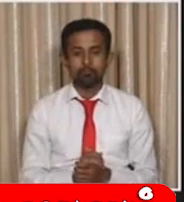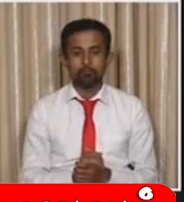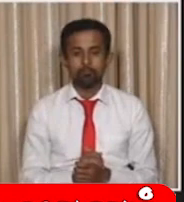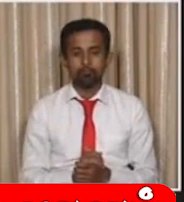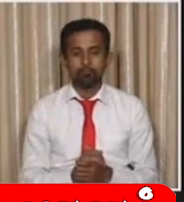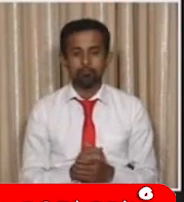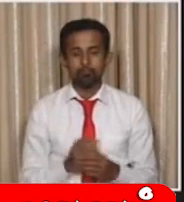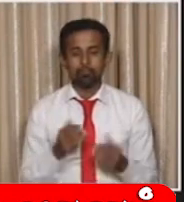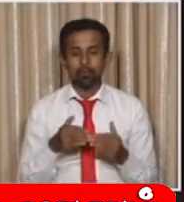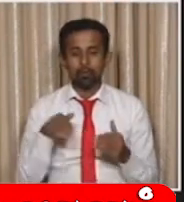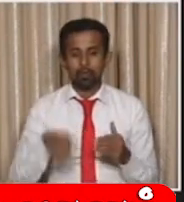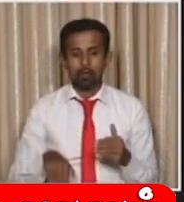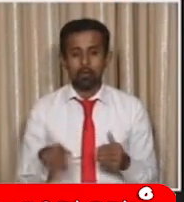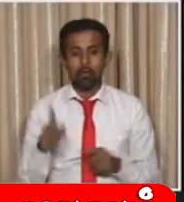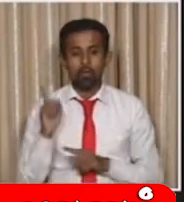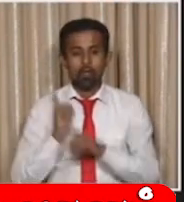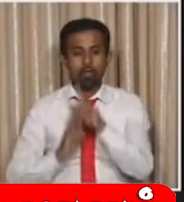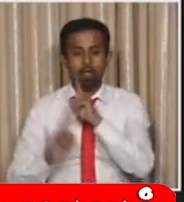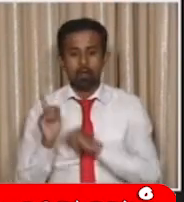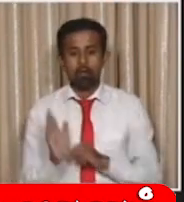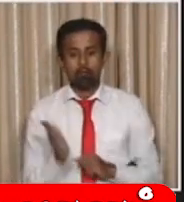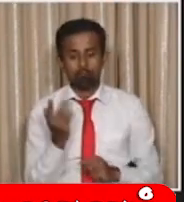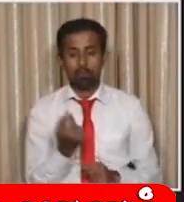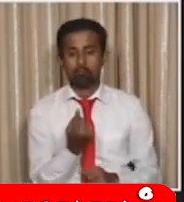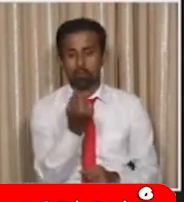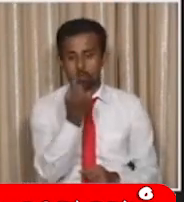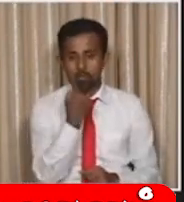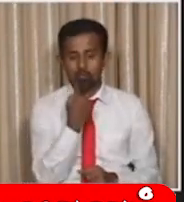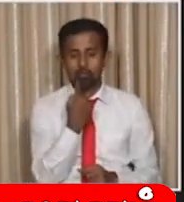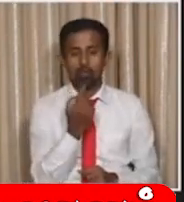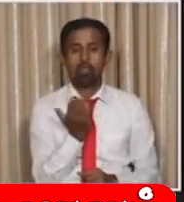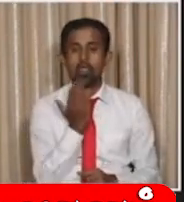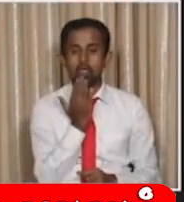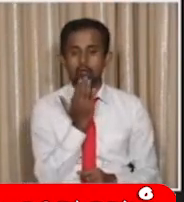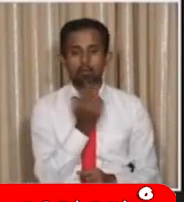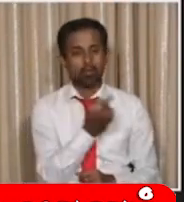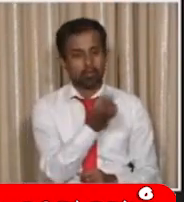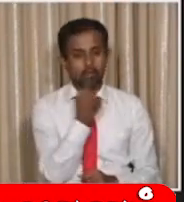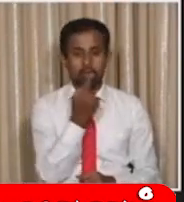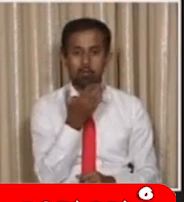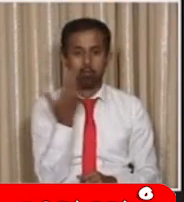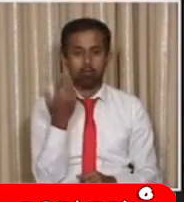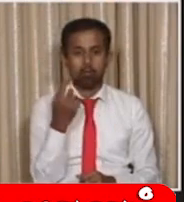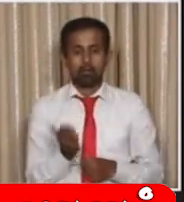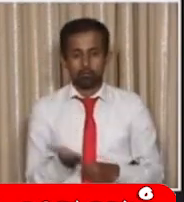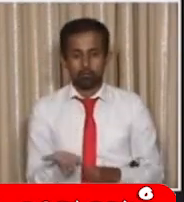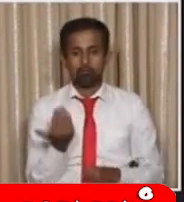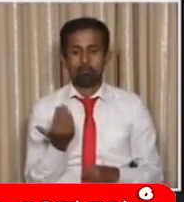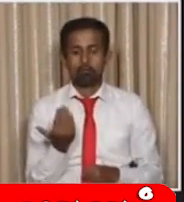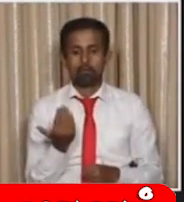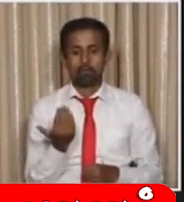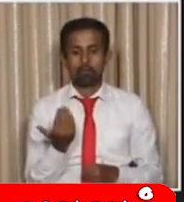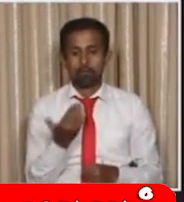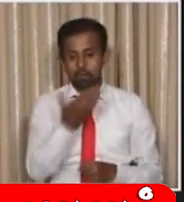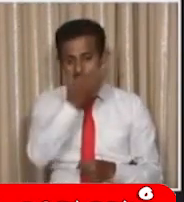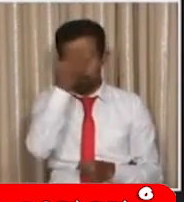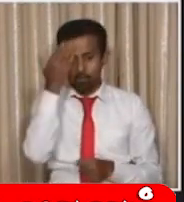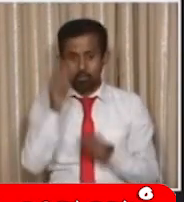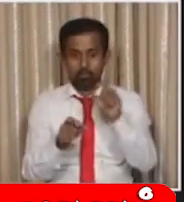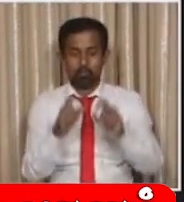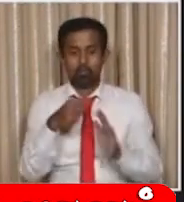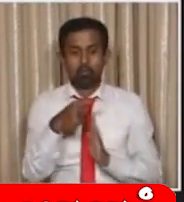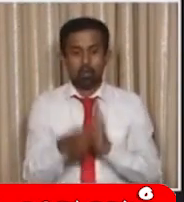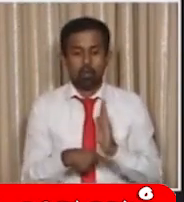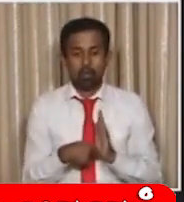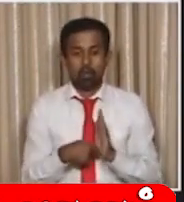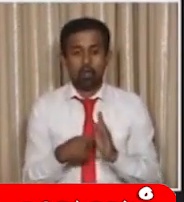விடயம் நாளை அமெரிக்கா கூறும், அதேபோல பல நாடுகள் எதிர்காலத்தில் கூறும். திராவிட ஜனதாவை அப்பிராட்டை